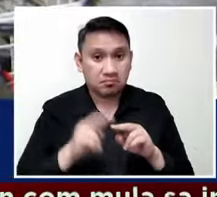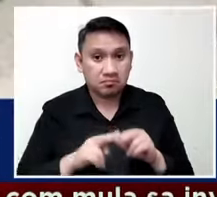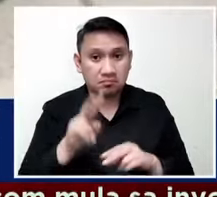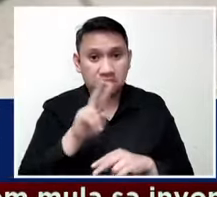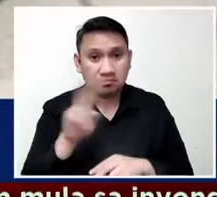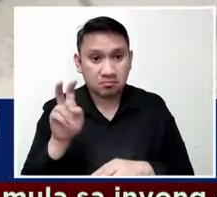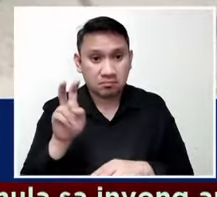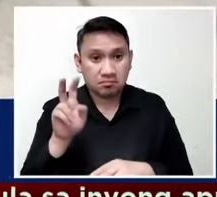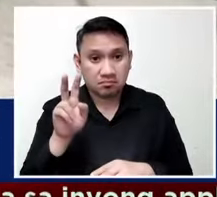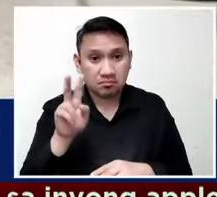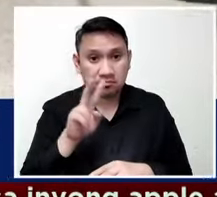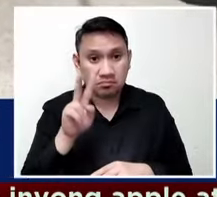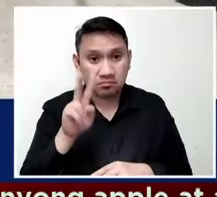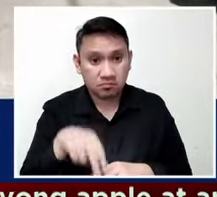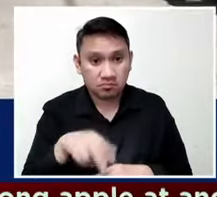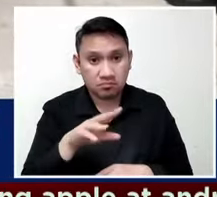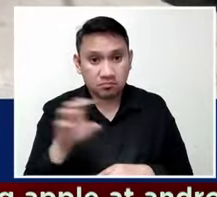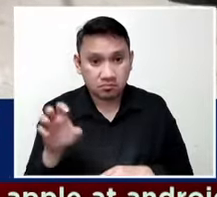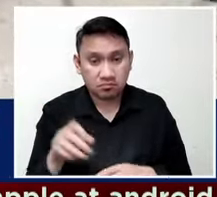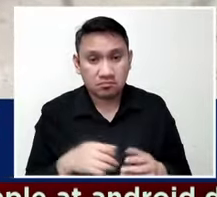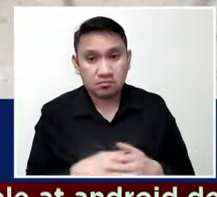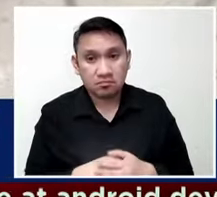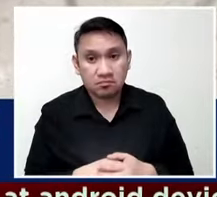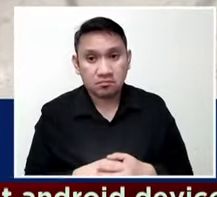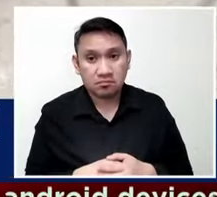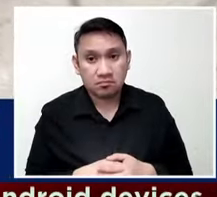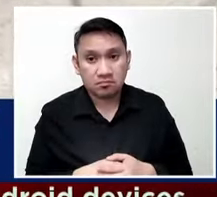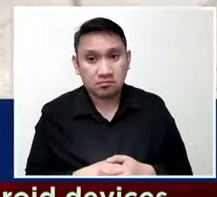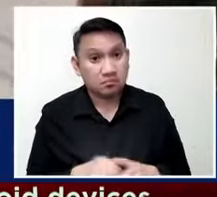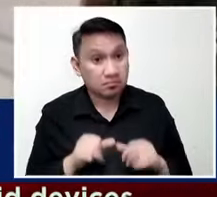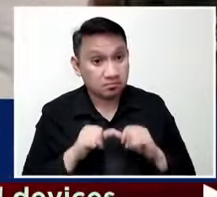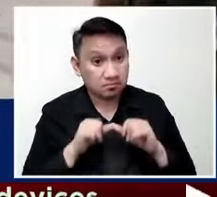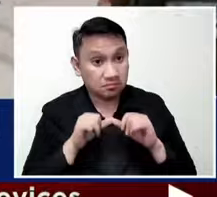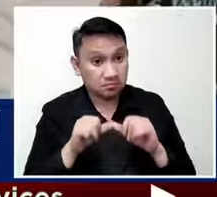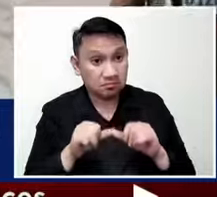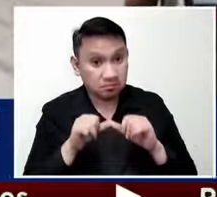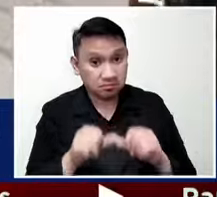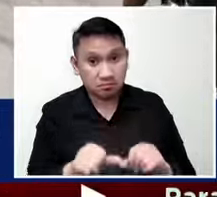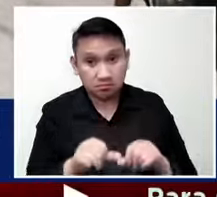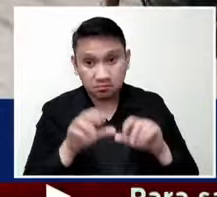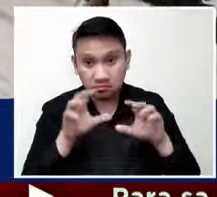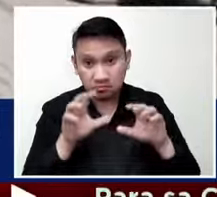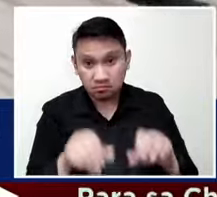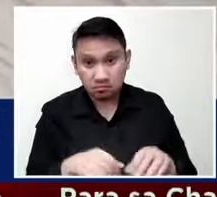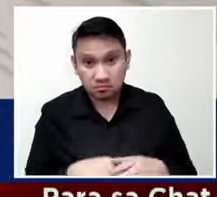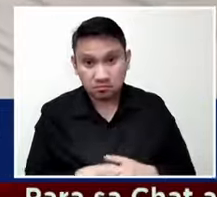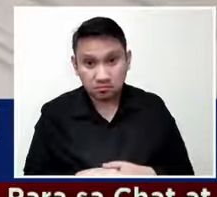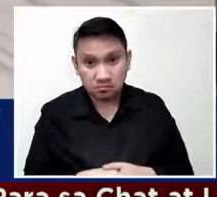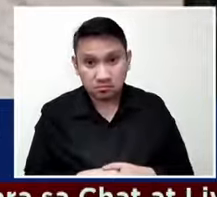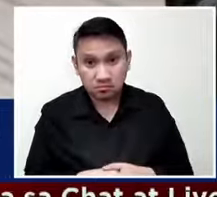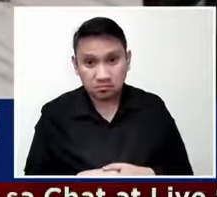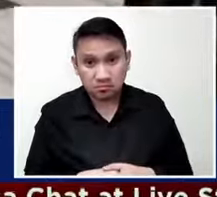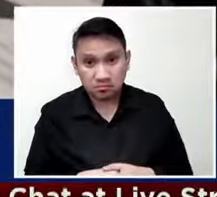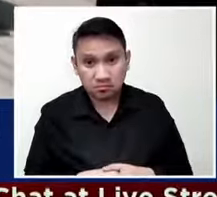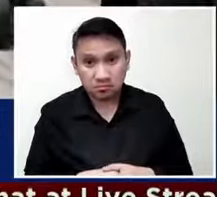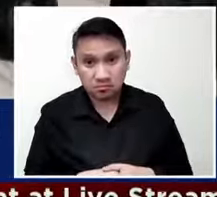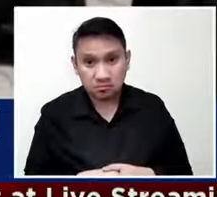2,500 pesos kabayan. Tuloy-tuloy ba rin ba, Johnson, ang panguhuli kung sakasakali?